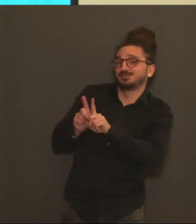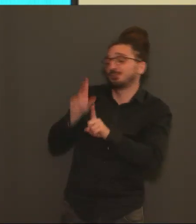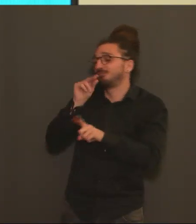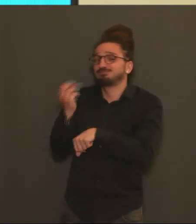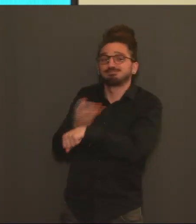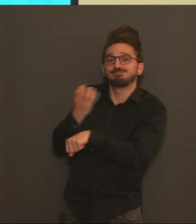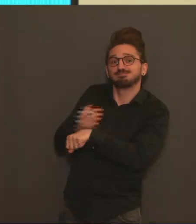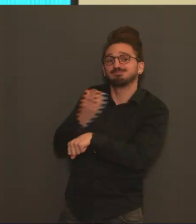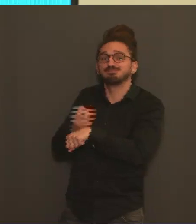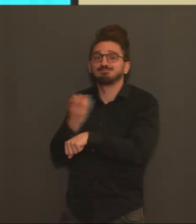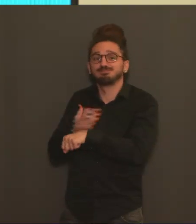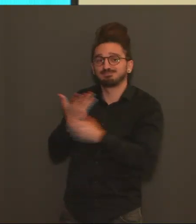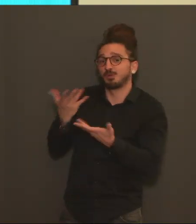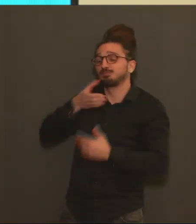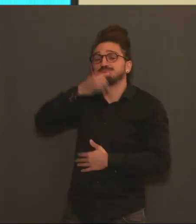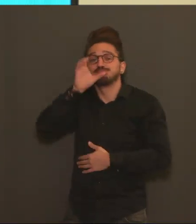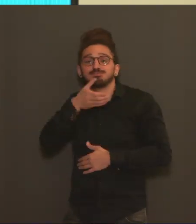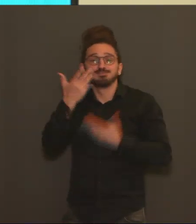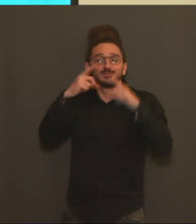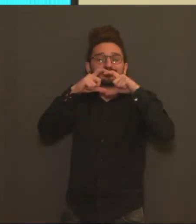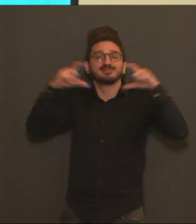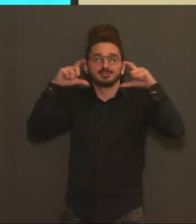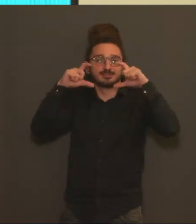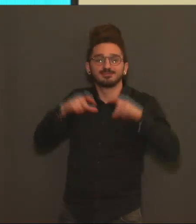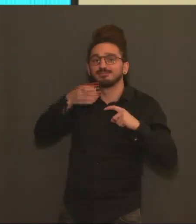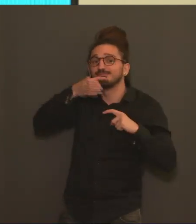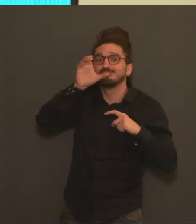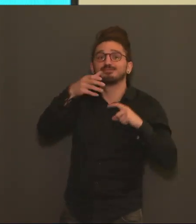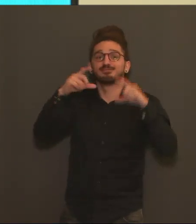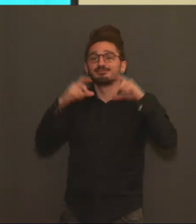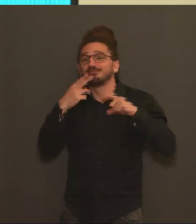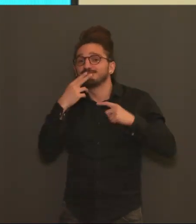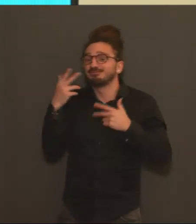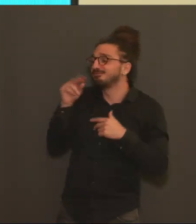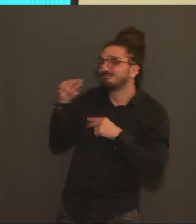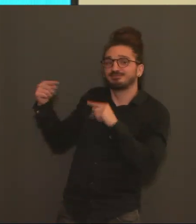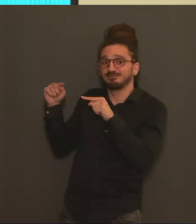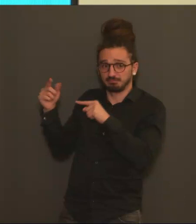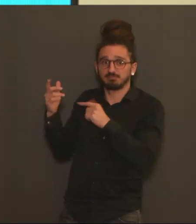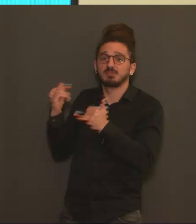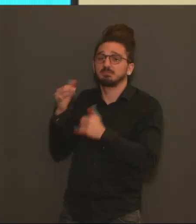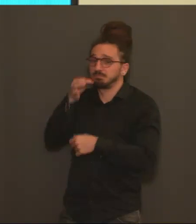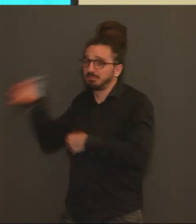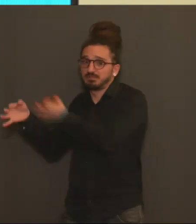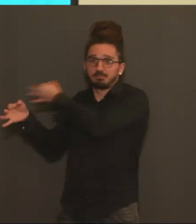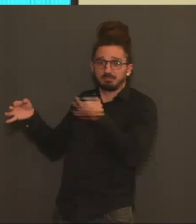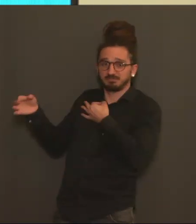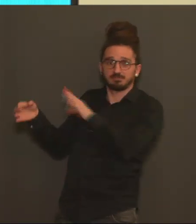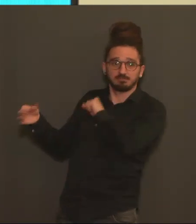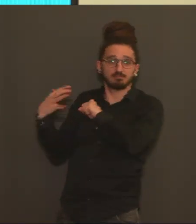train de boire un verre, on tourne la tête vers son voisin, et que ce soit par des grosses gouttelettes ou par ces